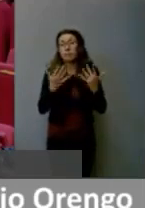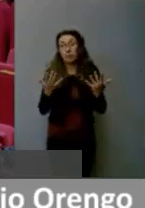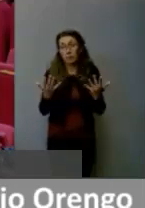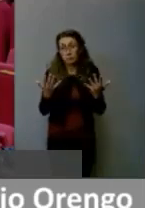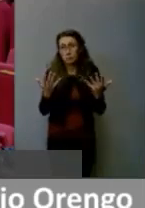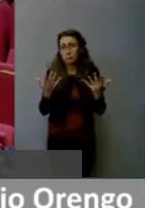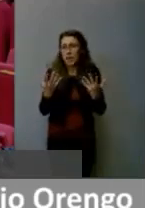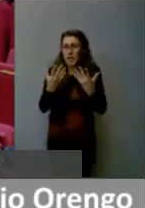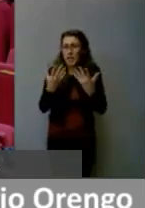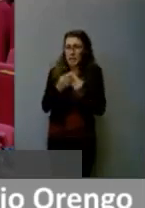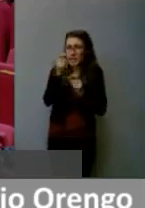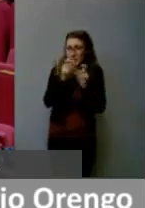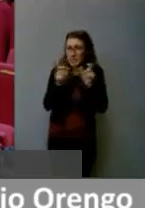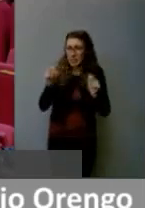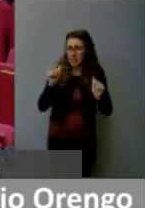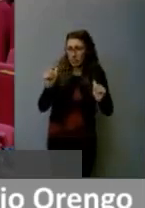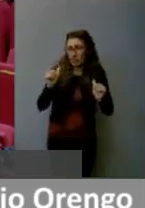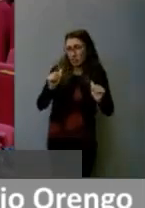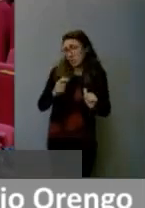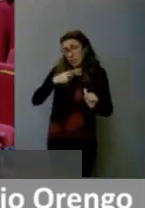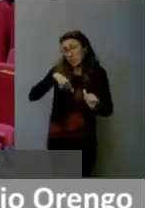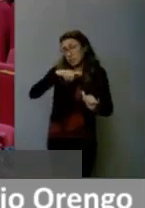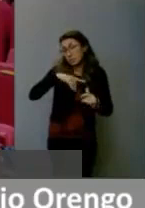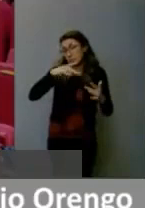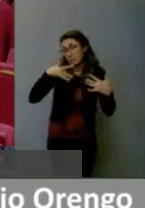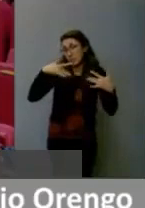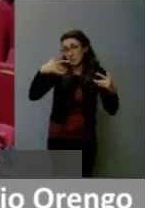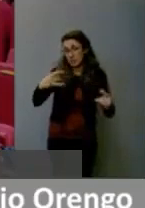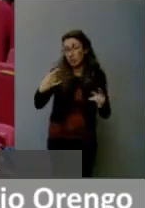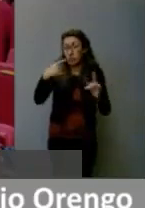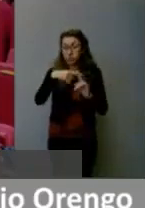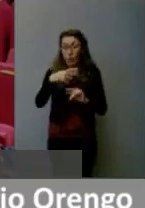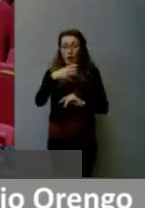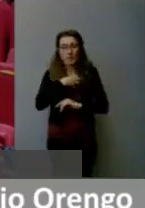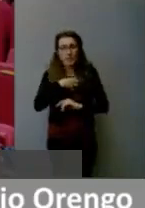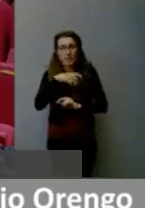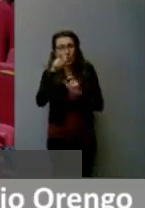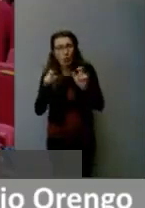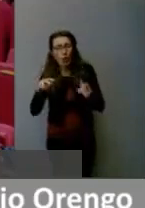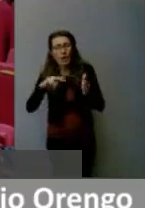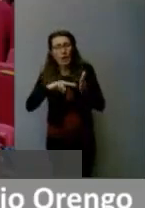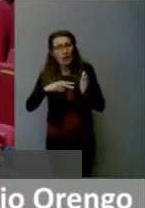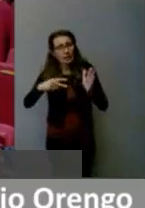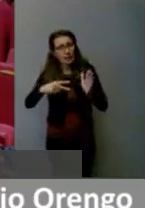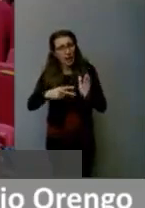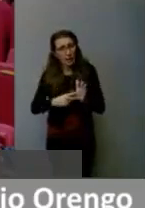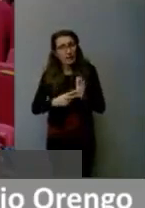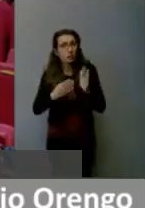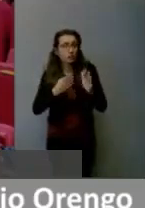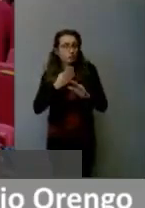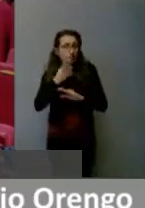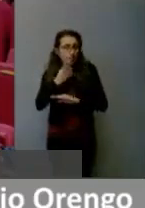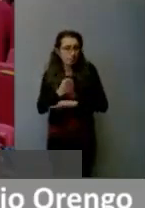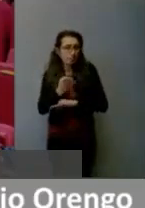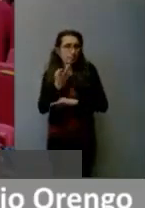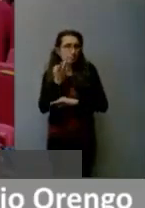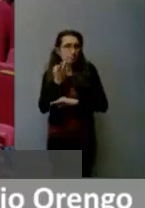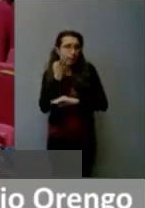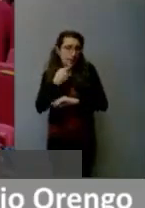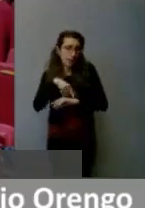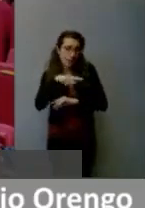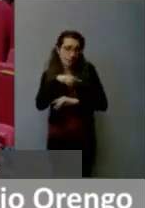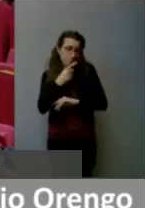ad altri cittadini saremo disponibili con l'assessore e i tecnici a rilevare quello che abbiamo noi notato in